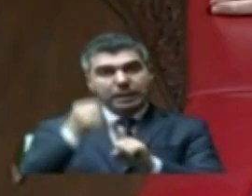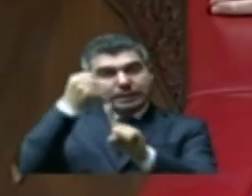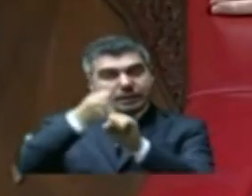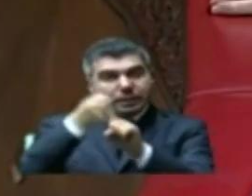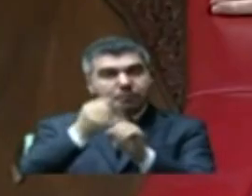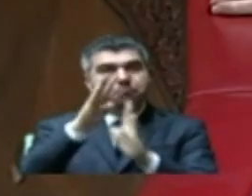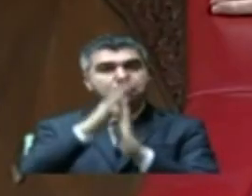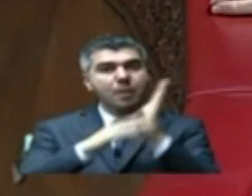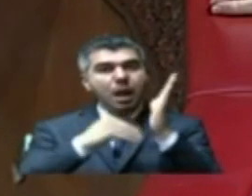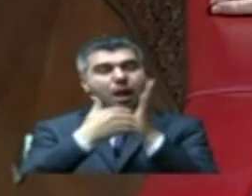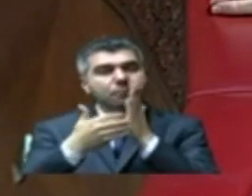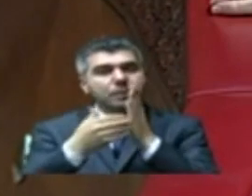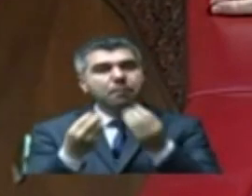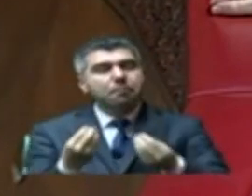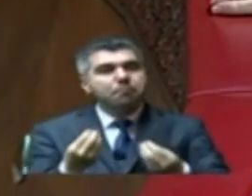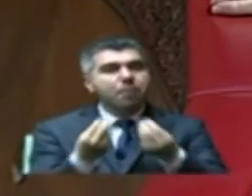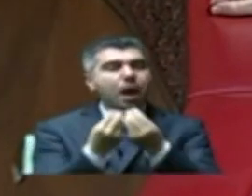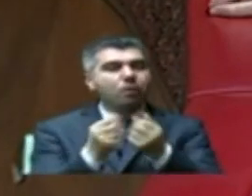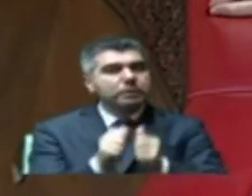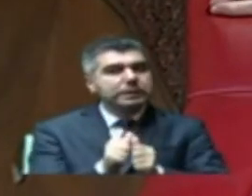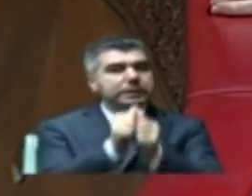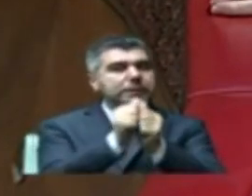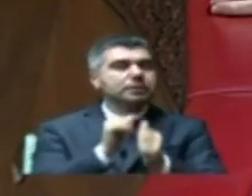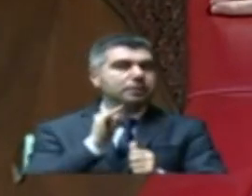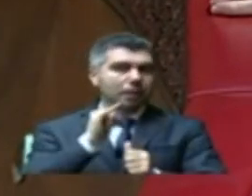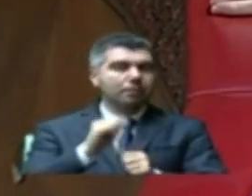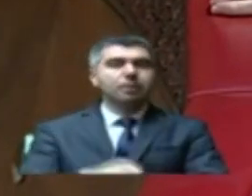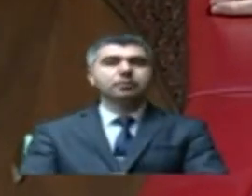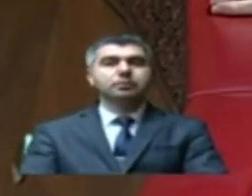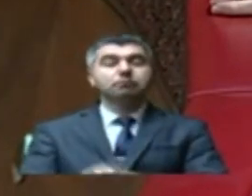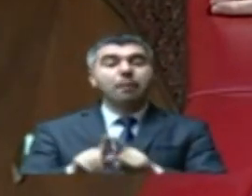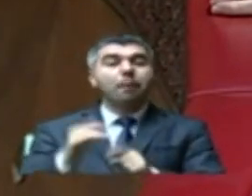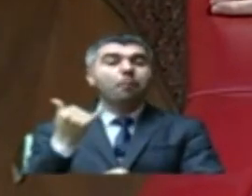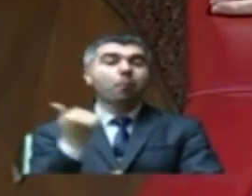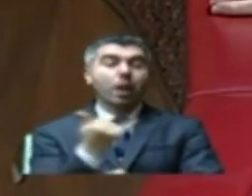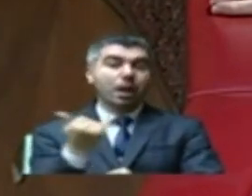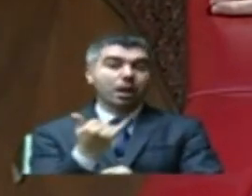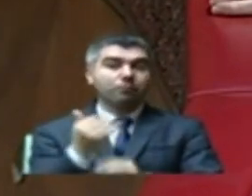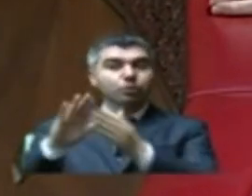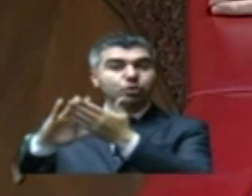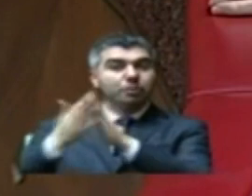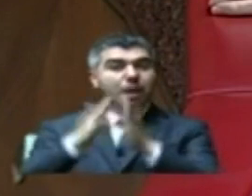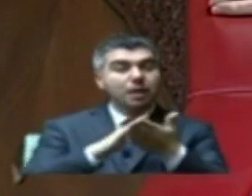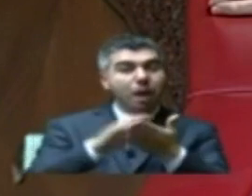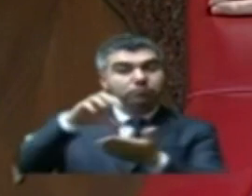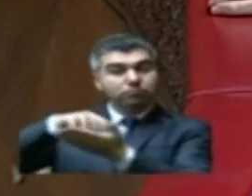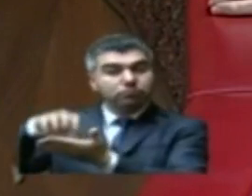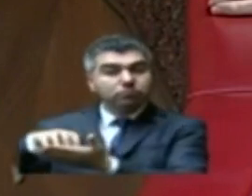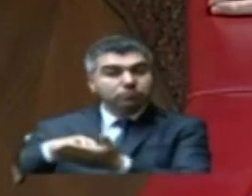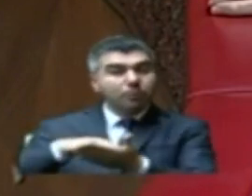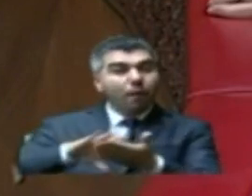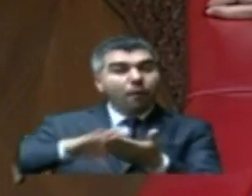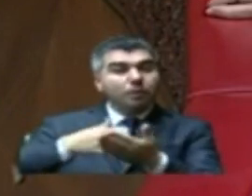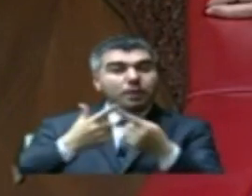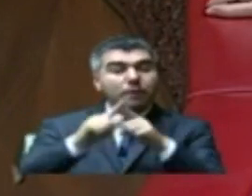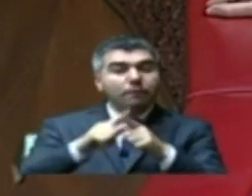وكاين برامج من اجل المواكبه من اجل المرافقه، وكيف ما قلت اهم دعم هو انه التعاونيات في المجمعات وفي القرى الصناعه التقليديه